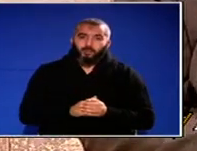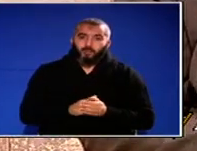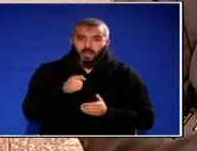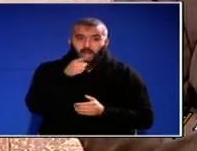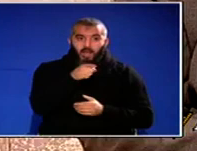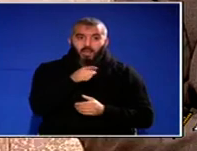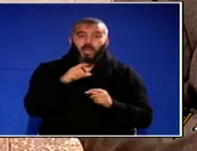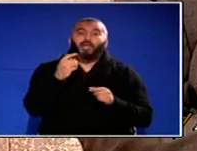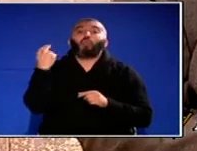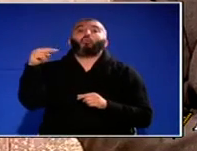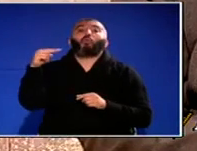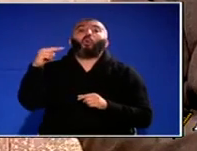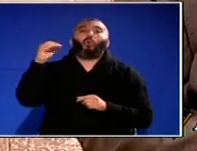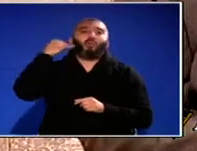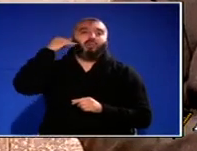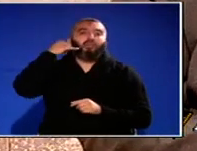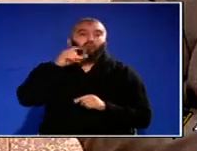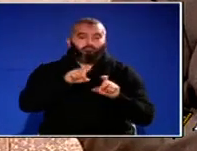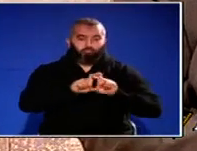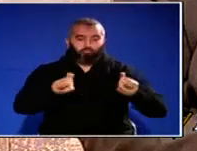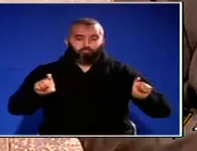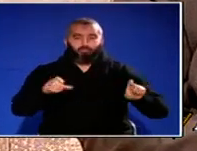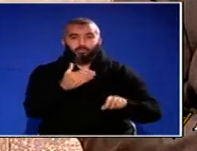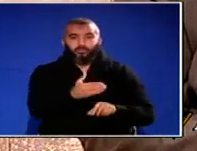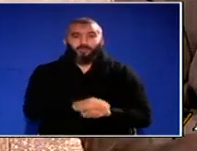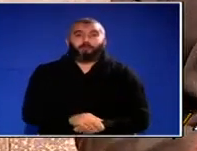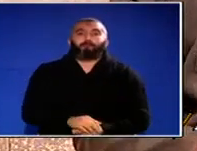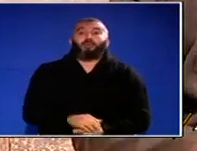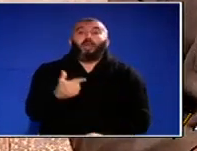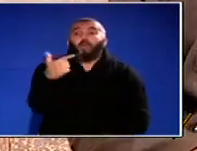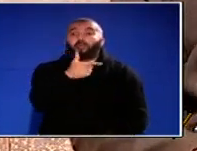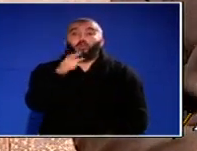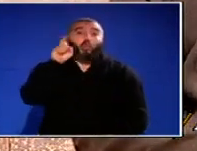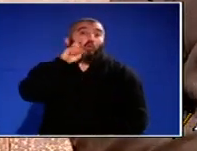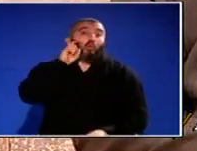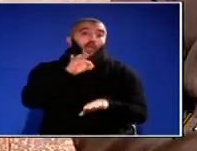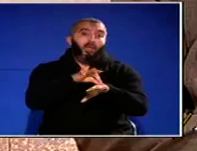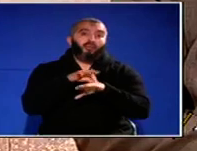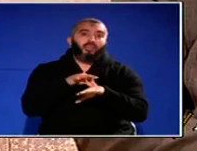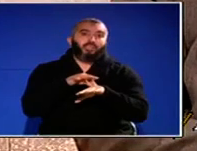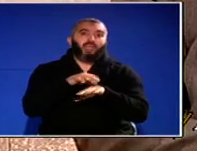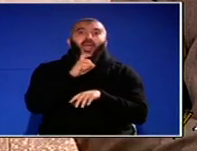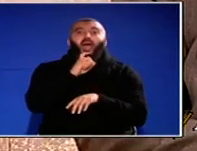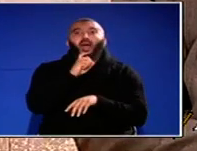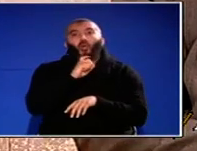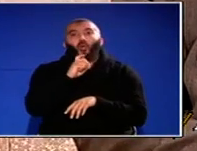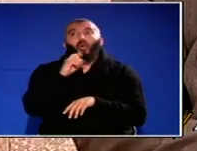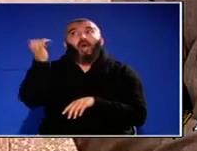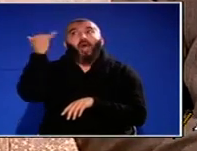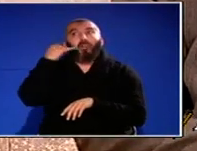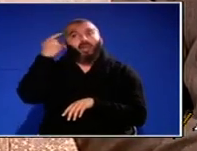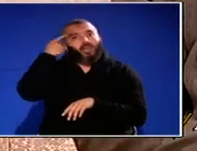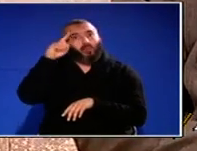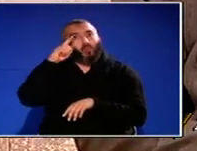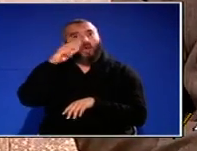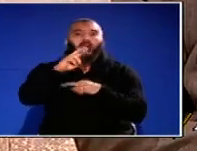التواصل، أهلا بكم وبانشغالاتكم في خدمتكم صاحب الفضيلة شيخنا عمار وصاحب الفضيلة شيخنا عبد القادر، كلنا أذان